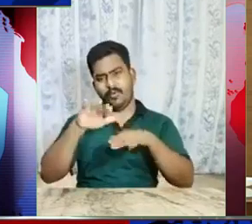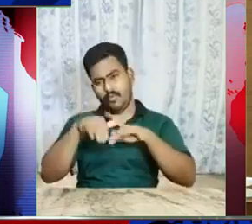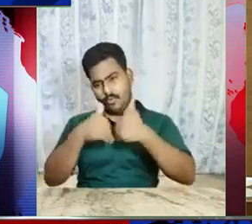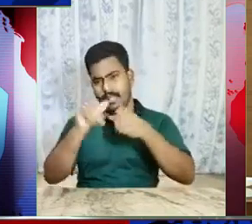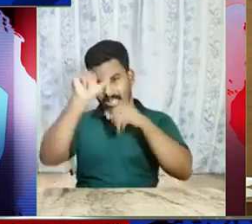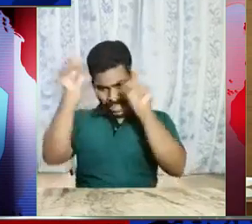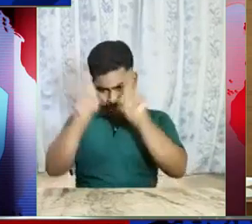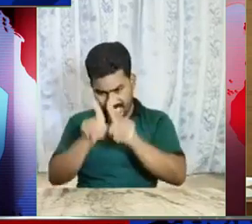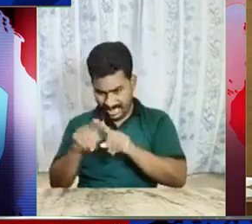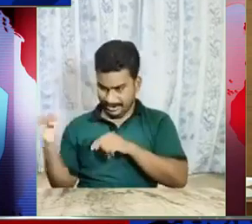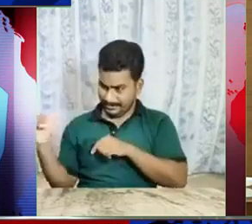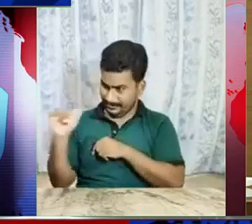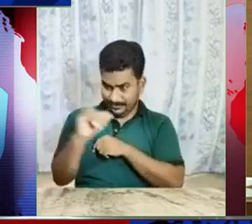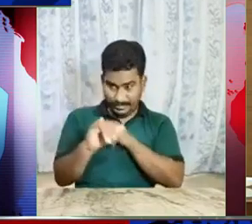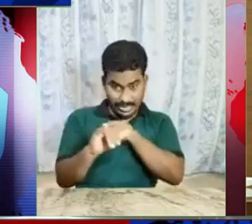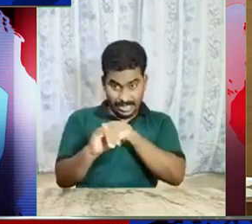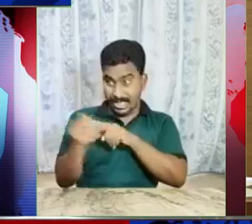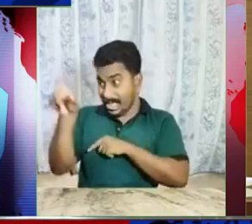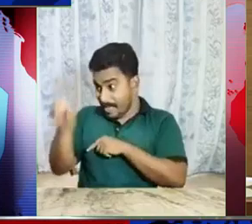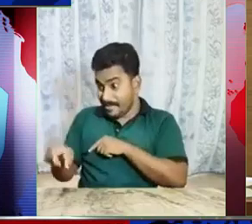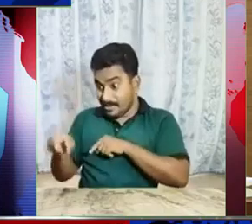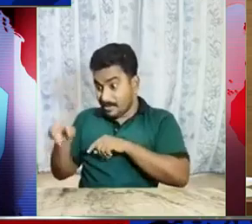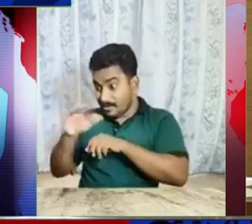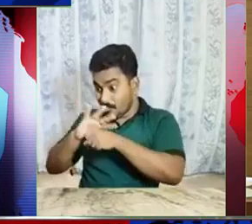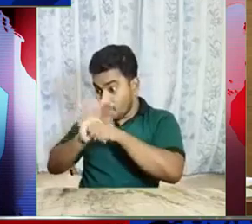യാത്ര തിരിക്കും മുൻപ് തന്നെ